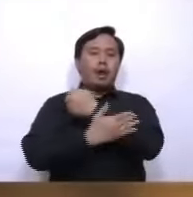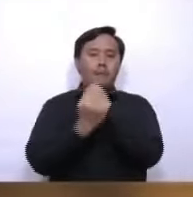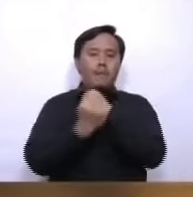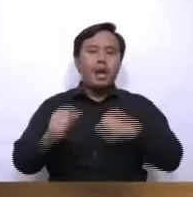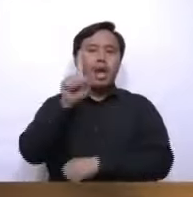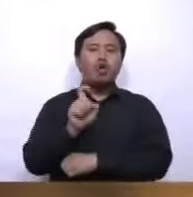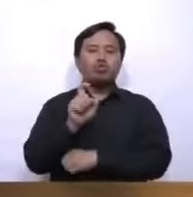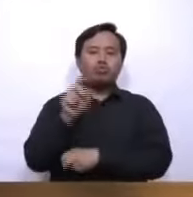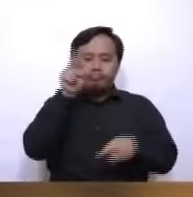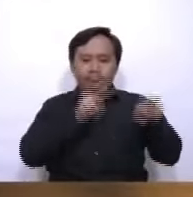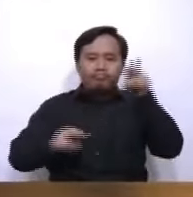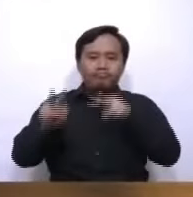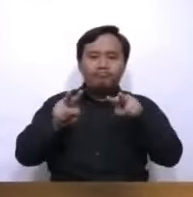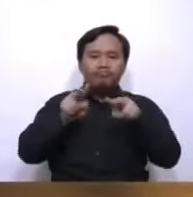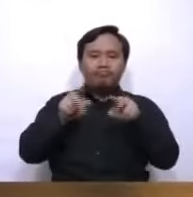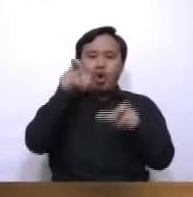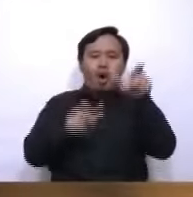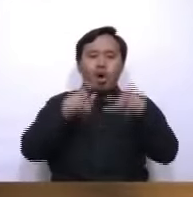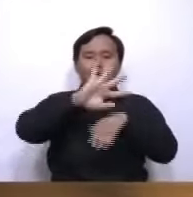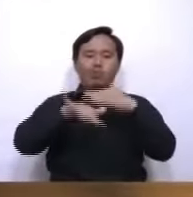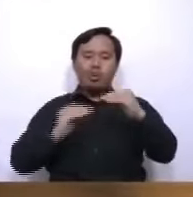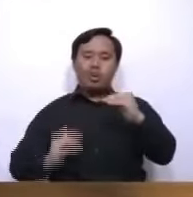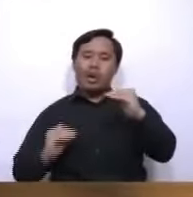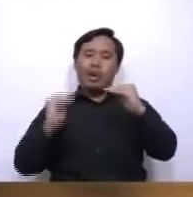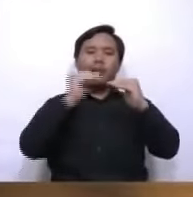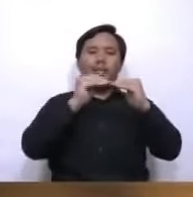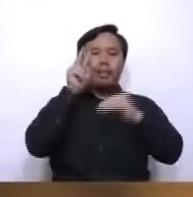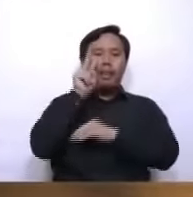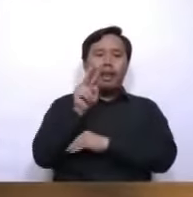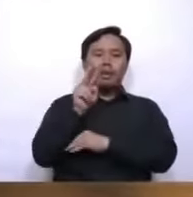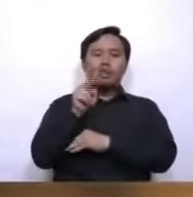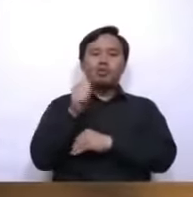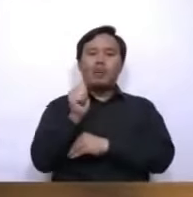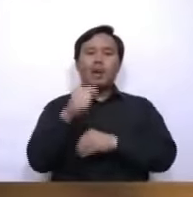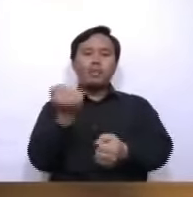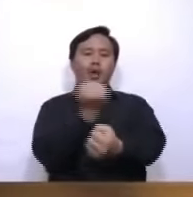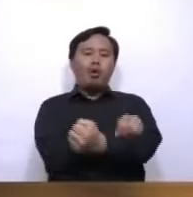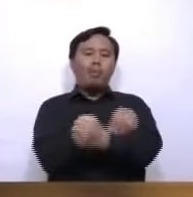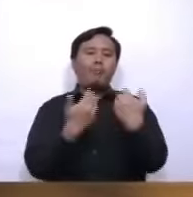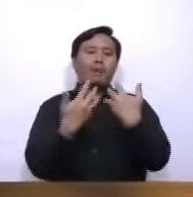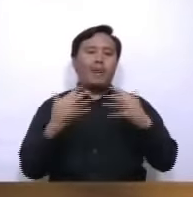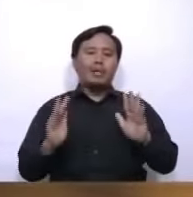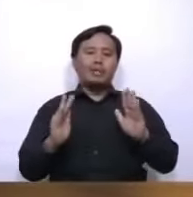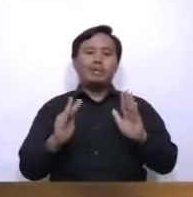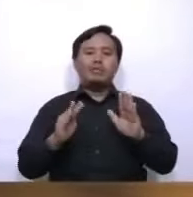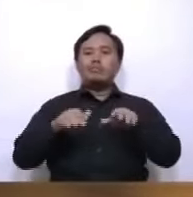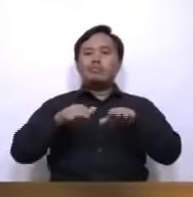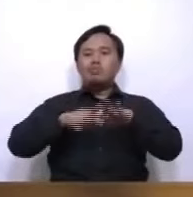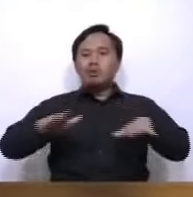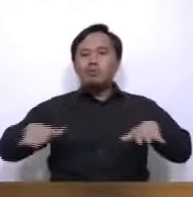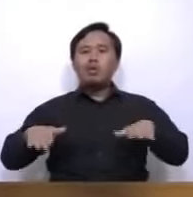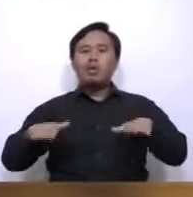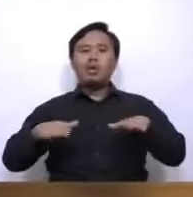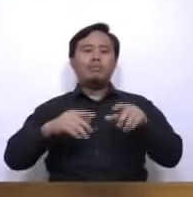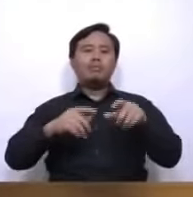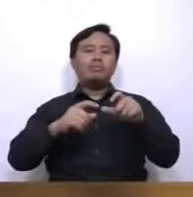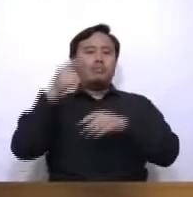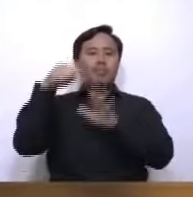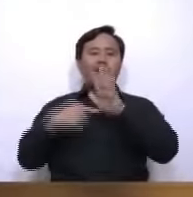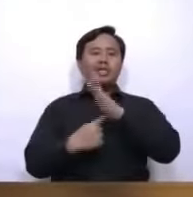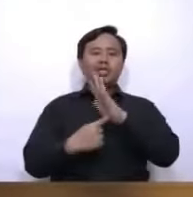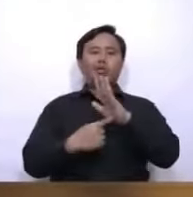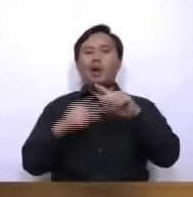untuk memeriksa seluruh kalangan dalam setiap waktu. Bebaskah dia dari narkoba atau tidak, baik pelajar, mahasiswa maupun ASN, alat